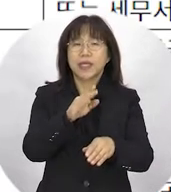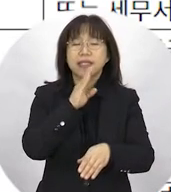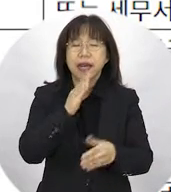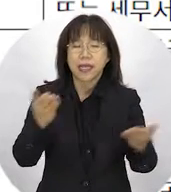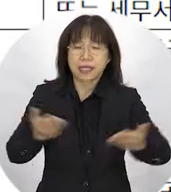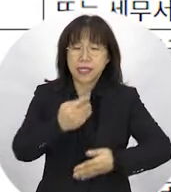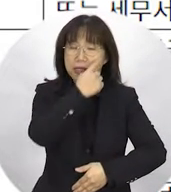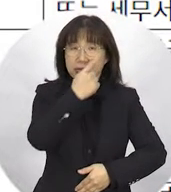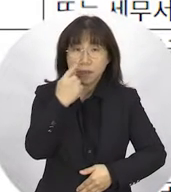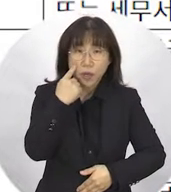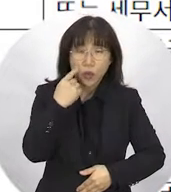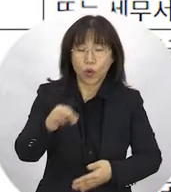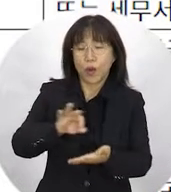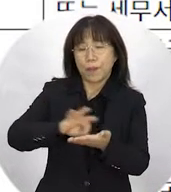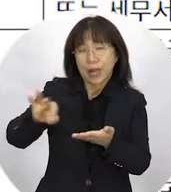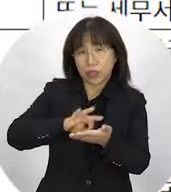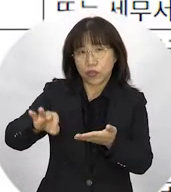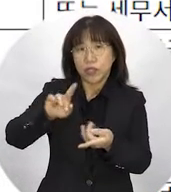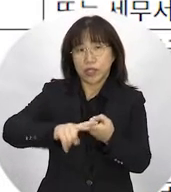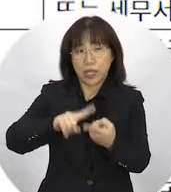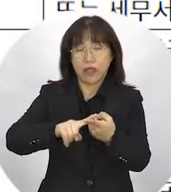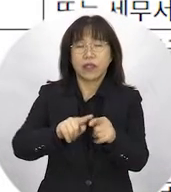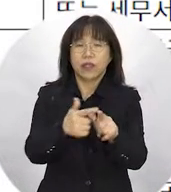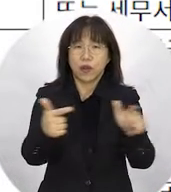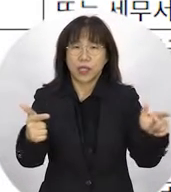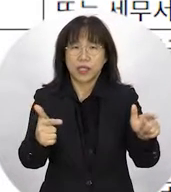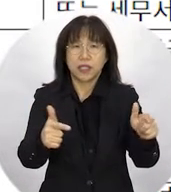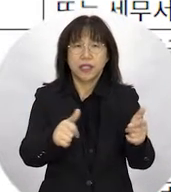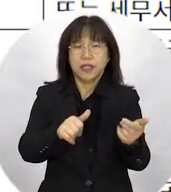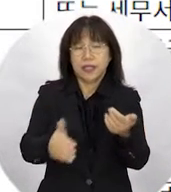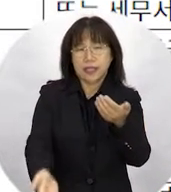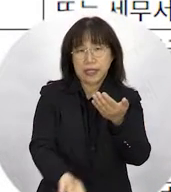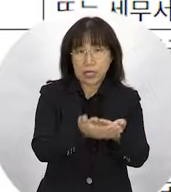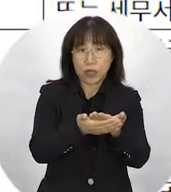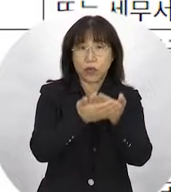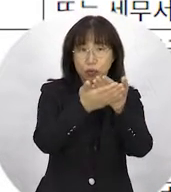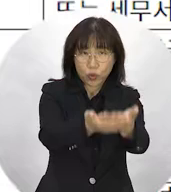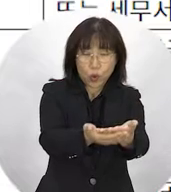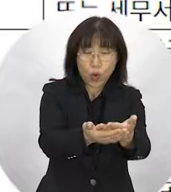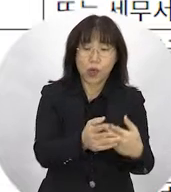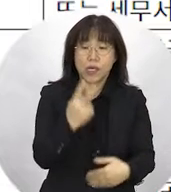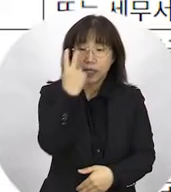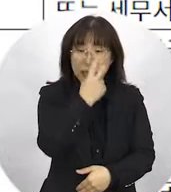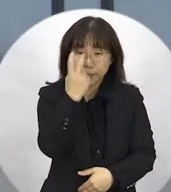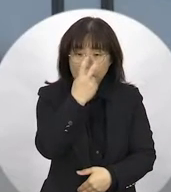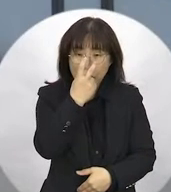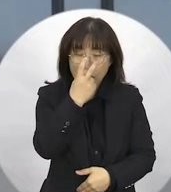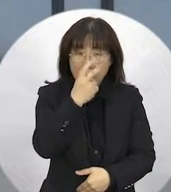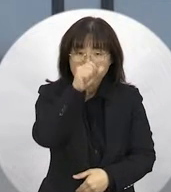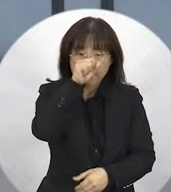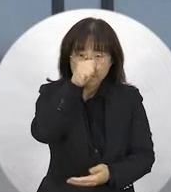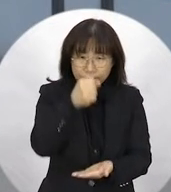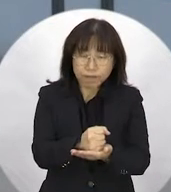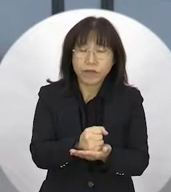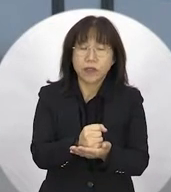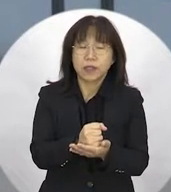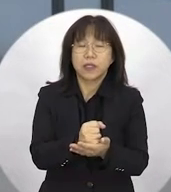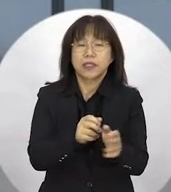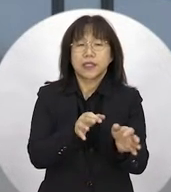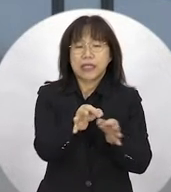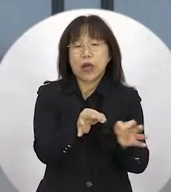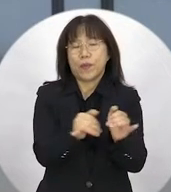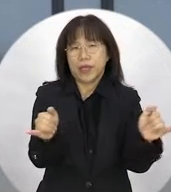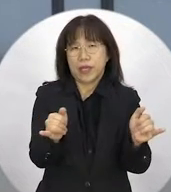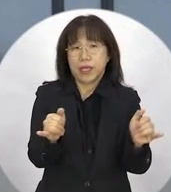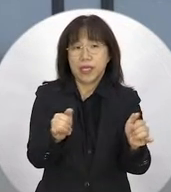증명원 매출액 증빙자료 상시근로자 증빙자료 등으로 심사를 거쳐 적격 판정을 받은 소상공인에게